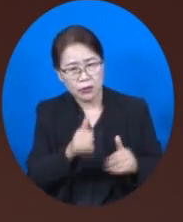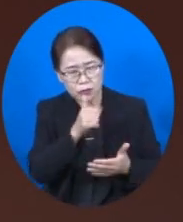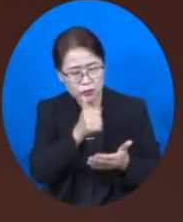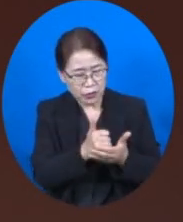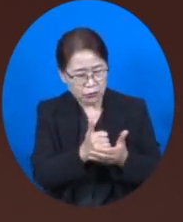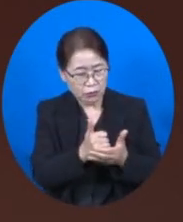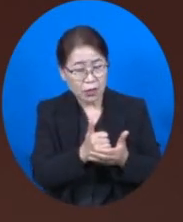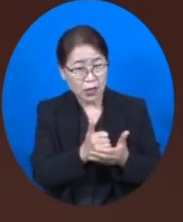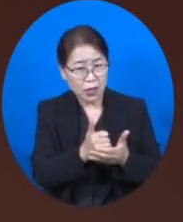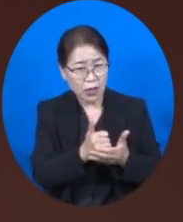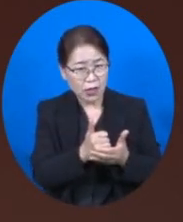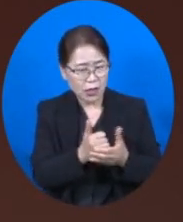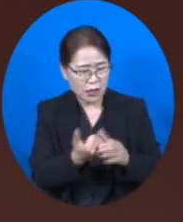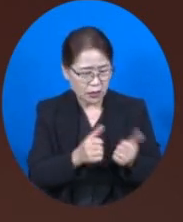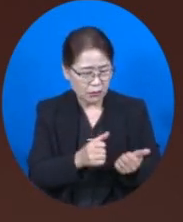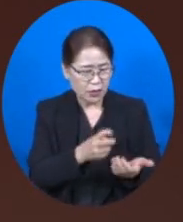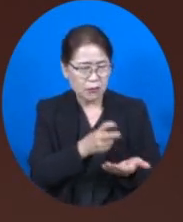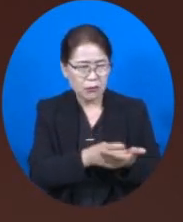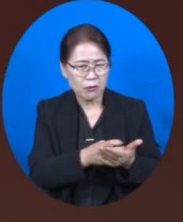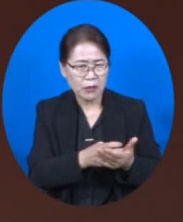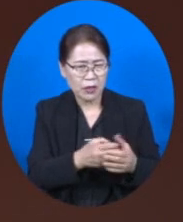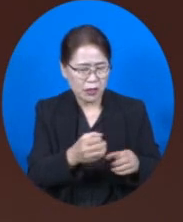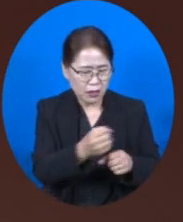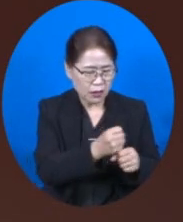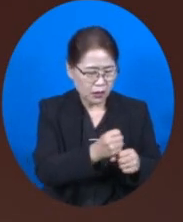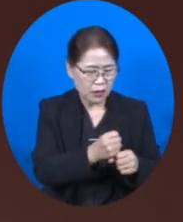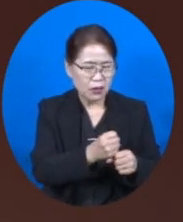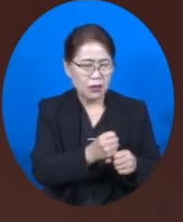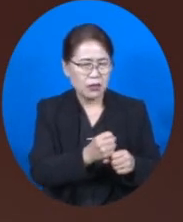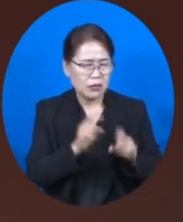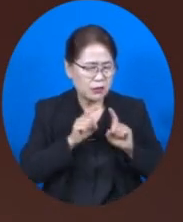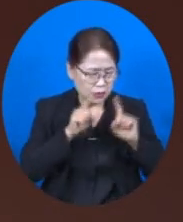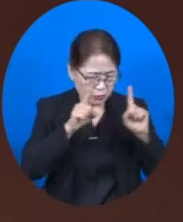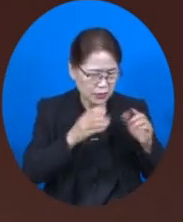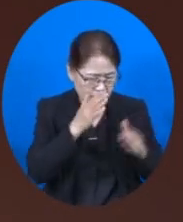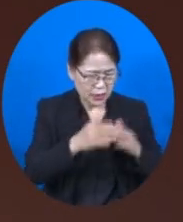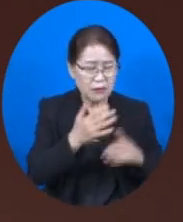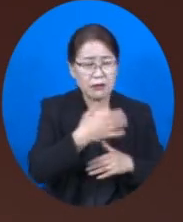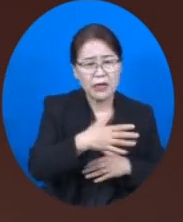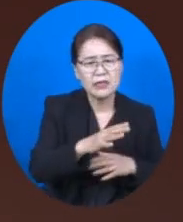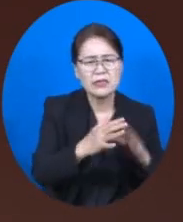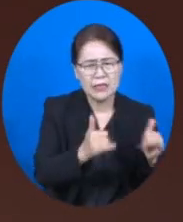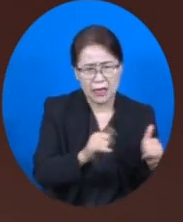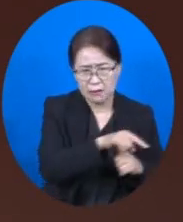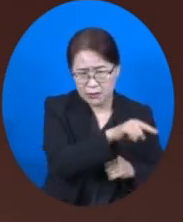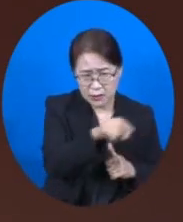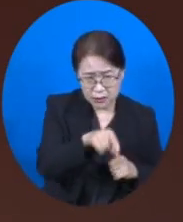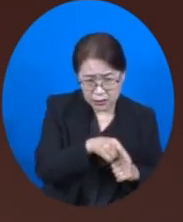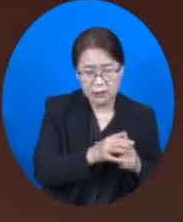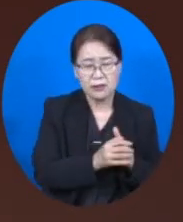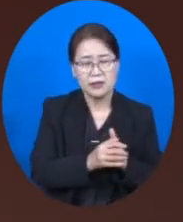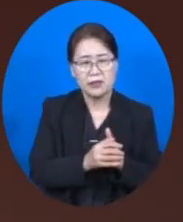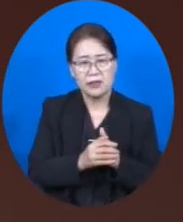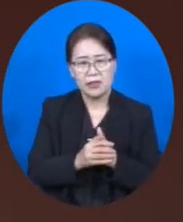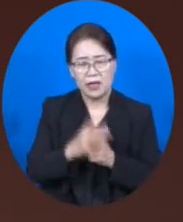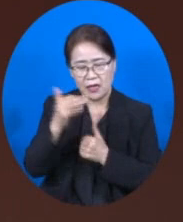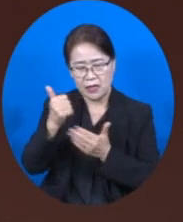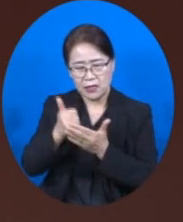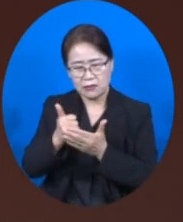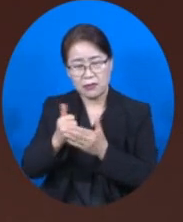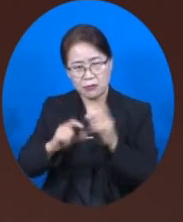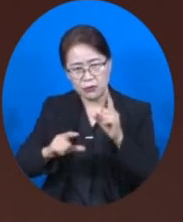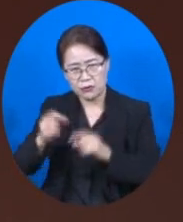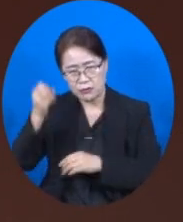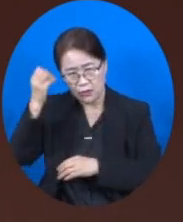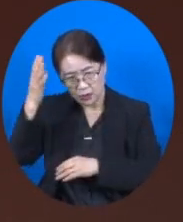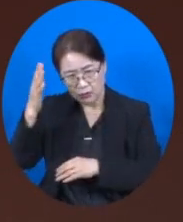사망의 법에 매인 채 불타는 지옥을 향하여 달려가는 자입니다 하나님의 형상을 잃어버리고